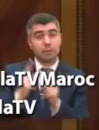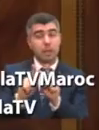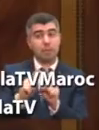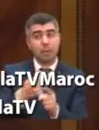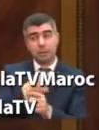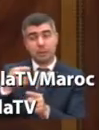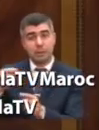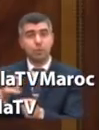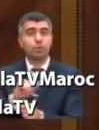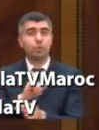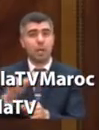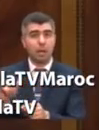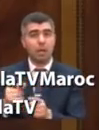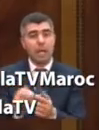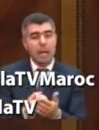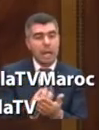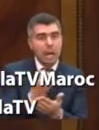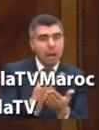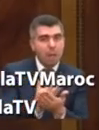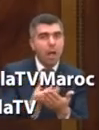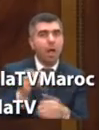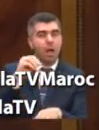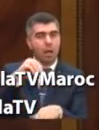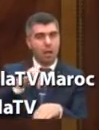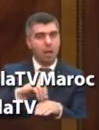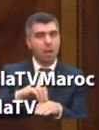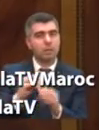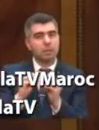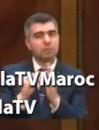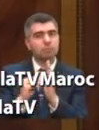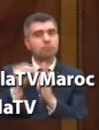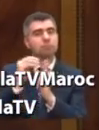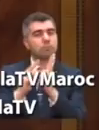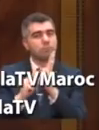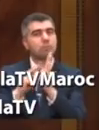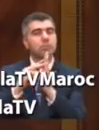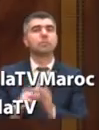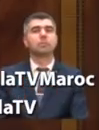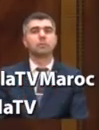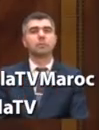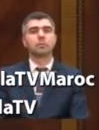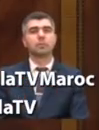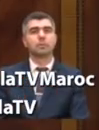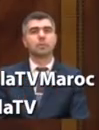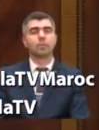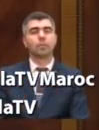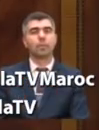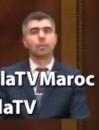لنا، الربيع طلع عاودنا الحمد لله الامور تحسنات والناس بدات كتحرك. كما